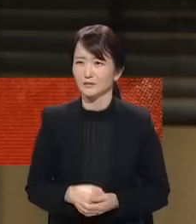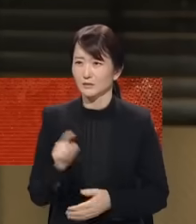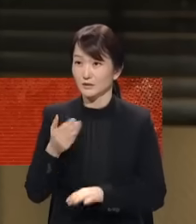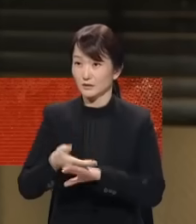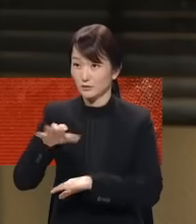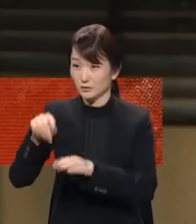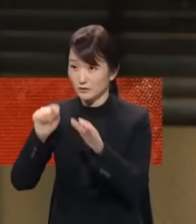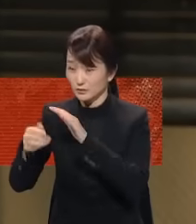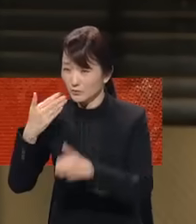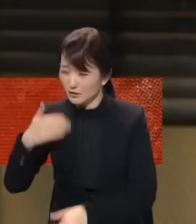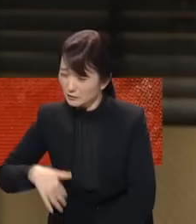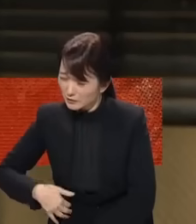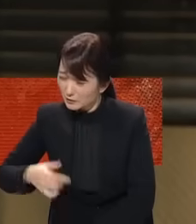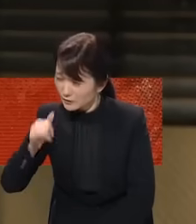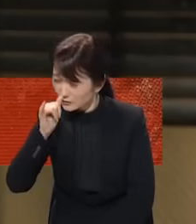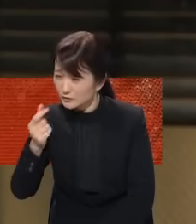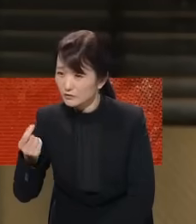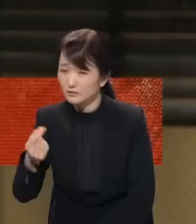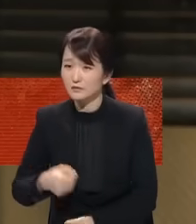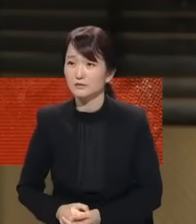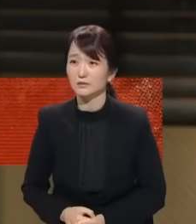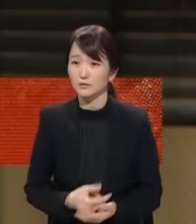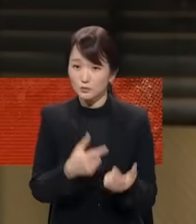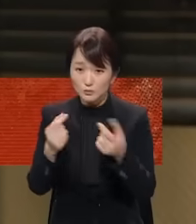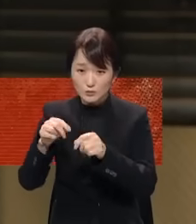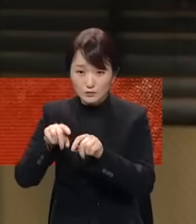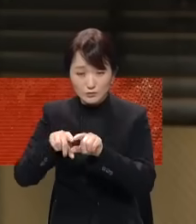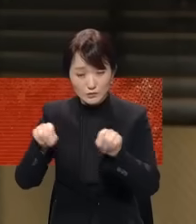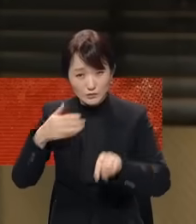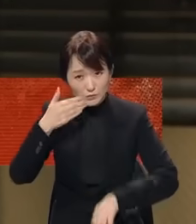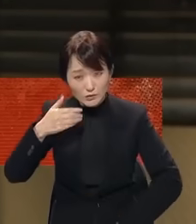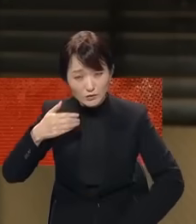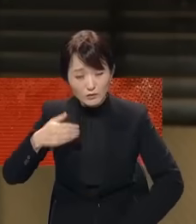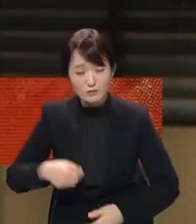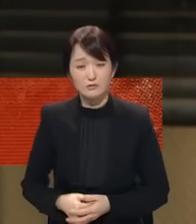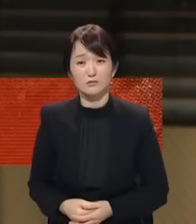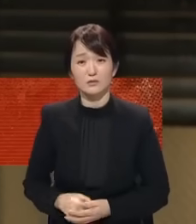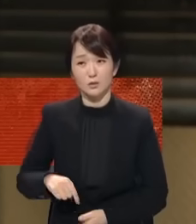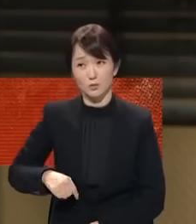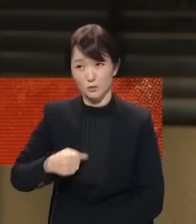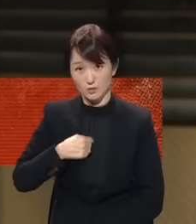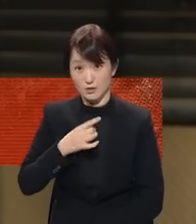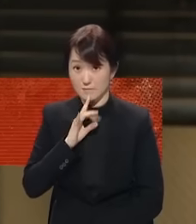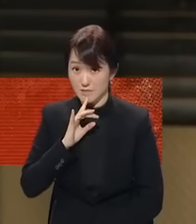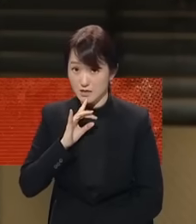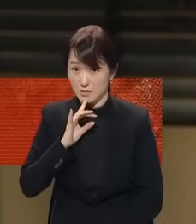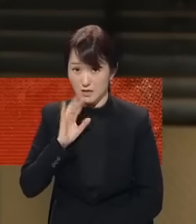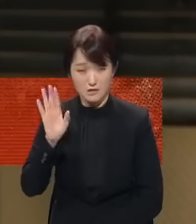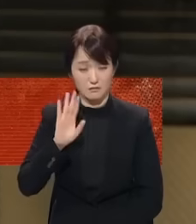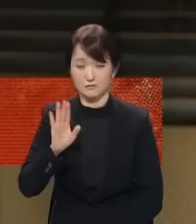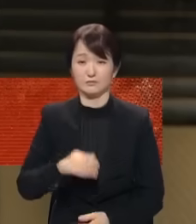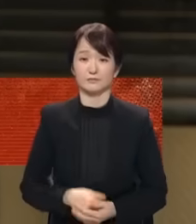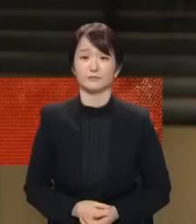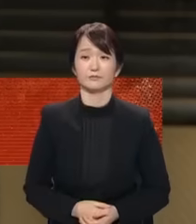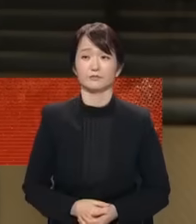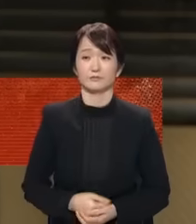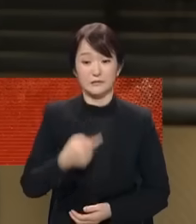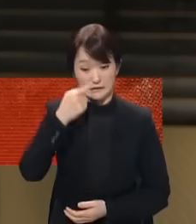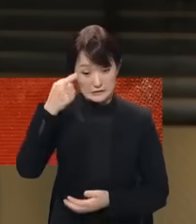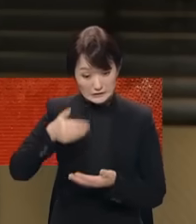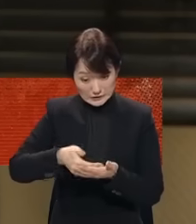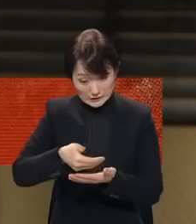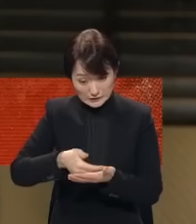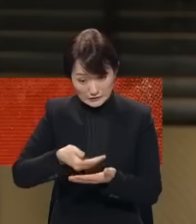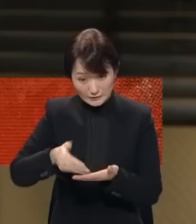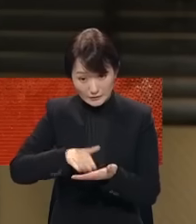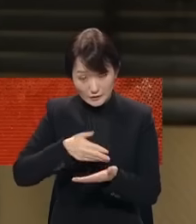탈날 수도 있는데 어쨌든 아니, 그 같은 음식을 먹었는데 혼자만 노로바이러스에 같이 걸리죠 동상은. 어쨌든 그 굴전 사건 여파가 계속 이어지는